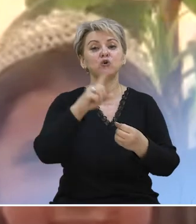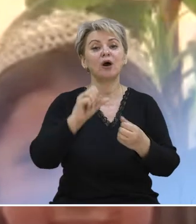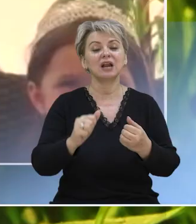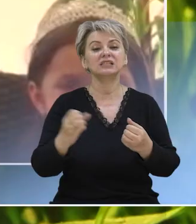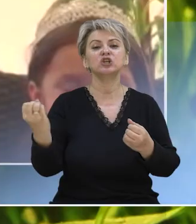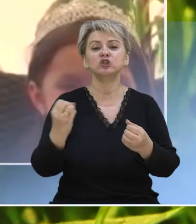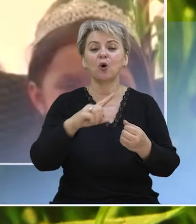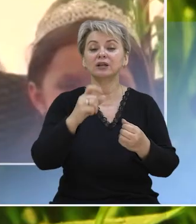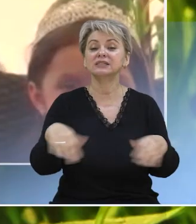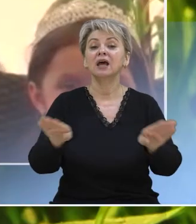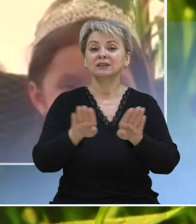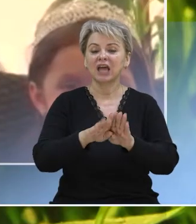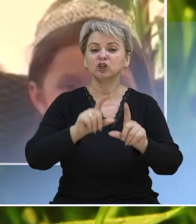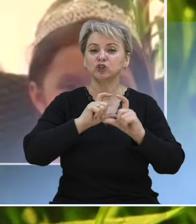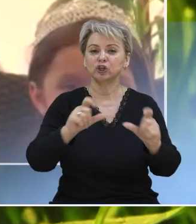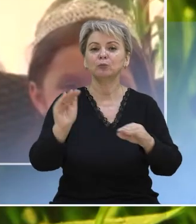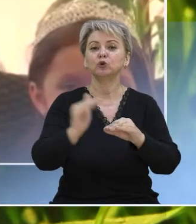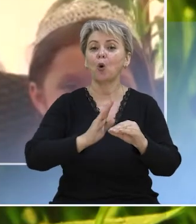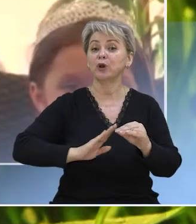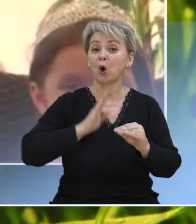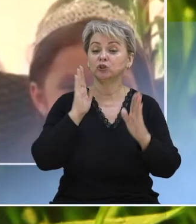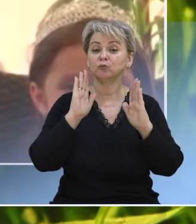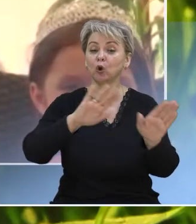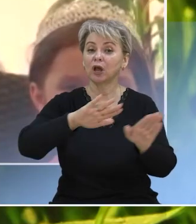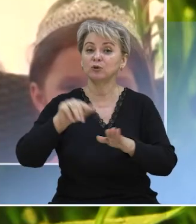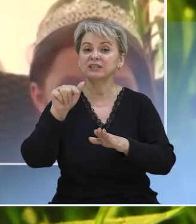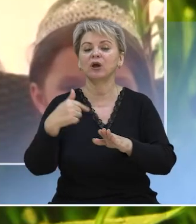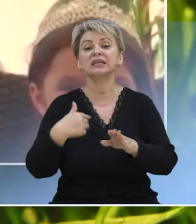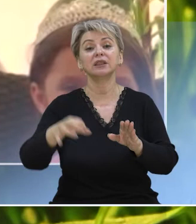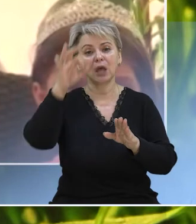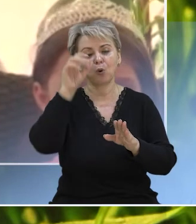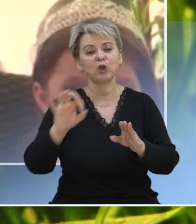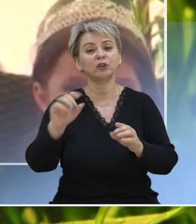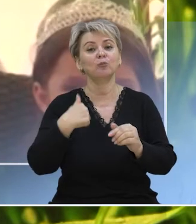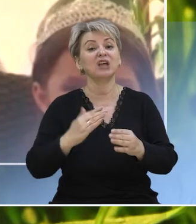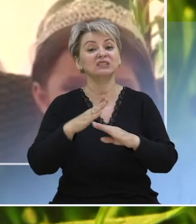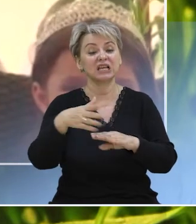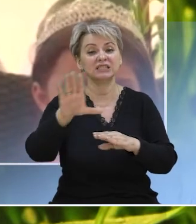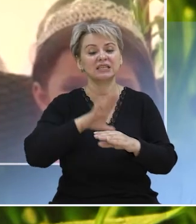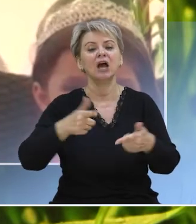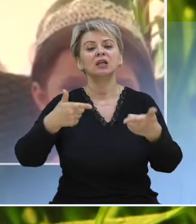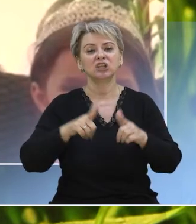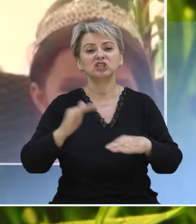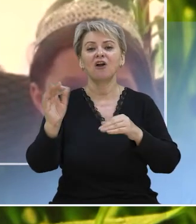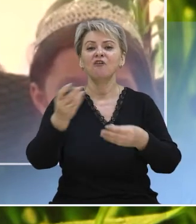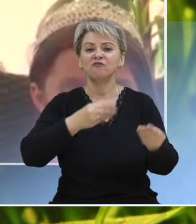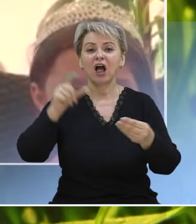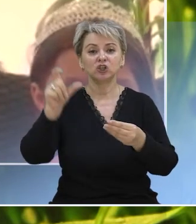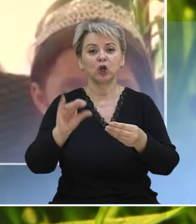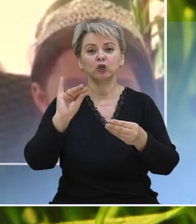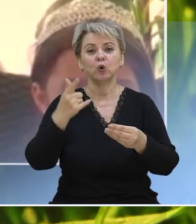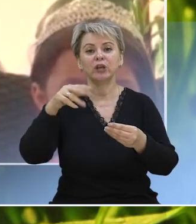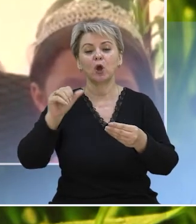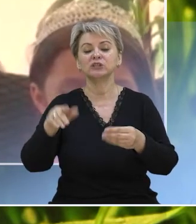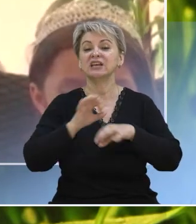теперь еще раз точно так же крикнем «Доброе утро!», но только после того, как я напомню о том, что у нас в гостях был настоящий